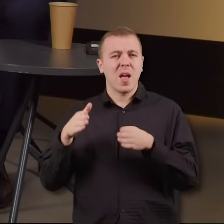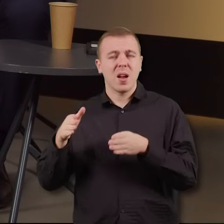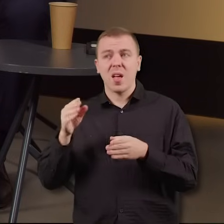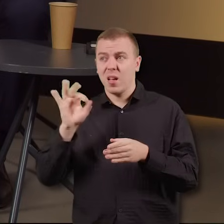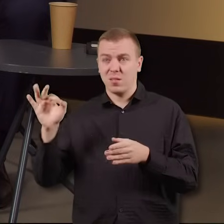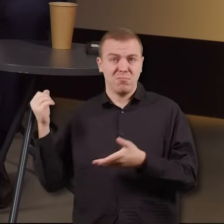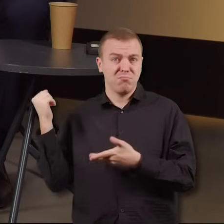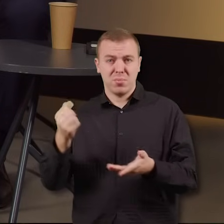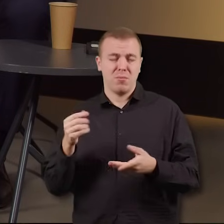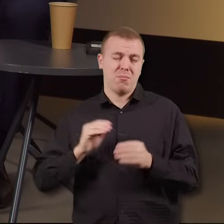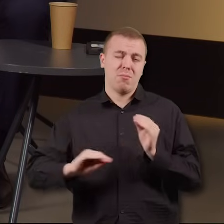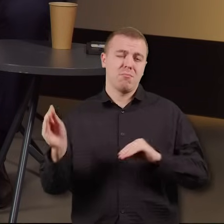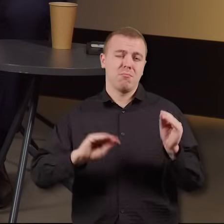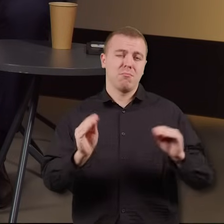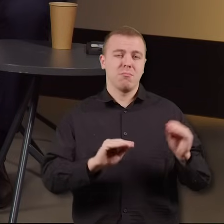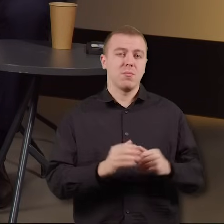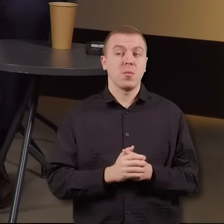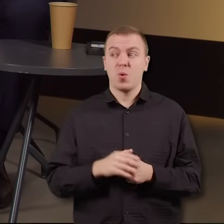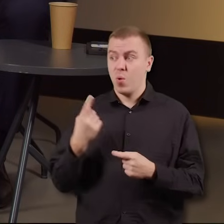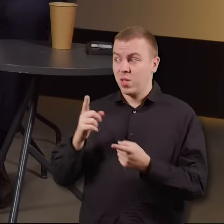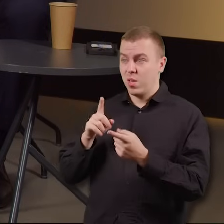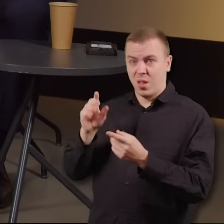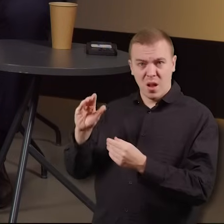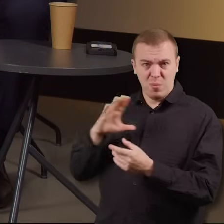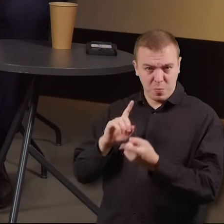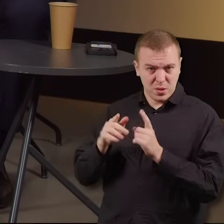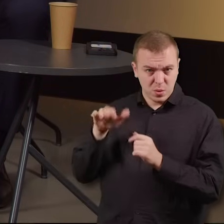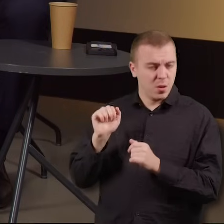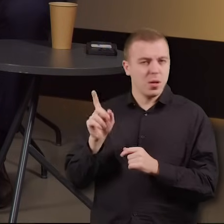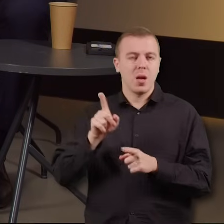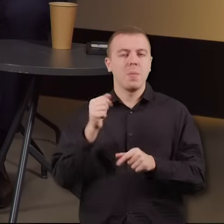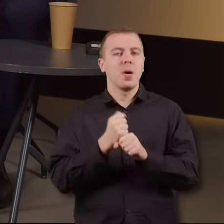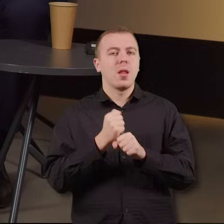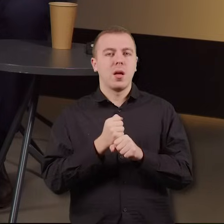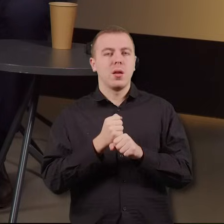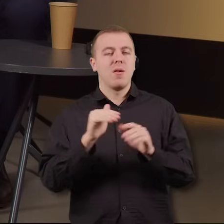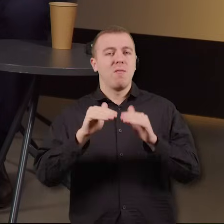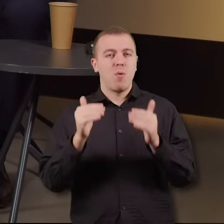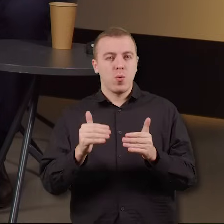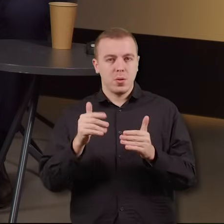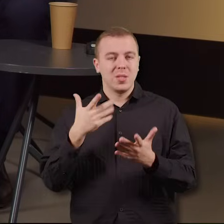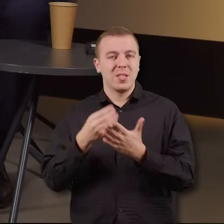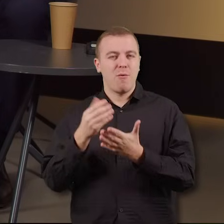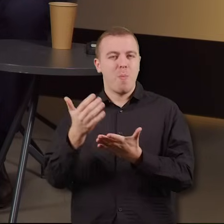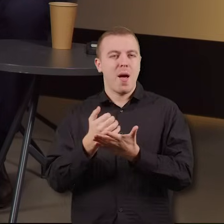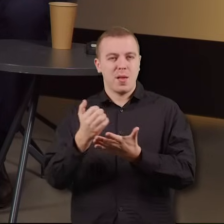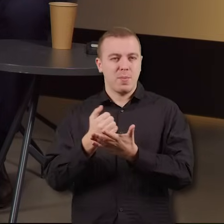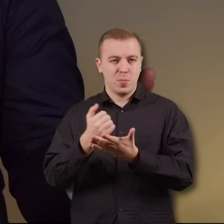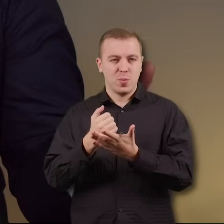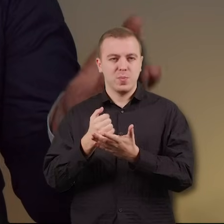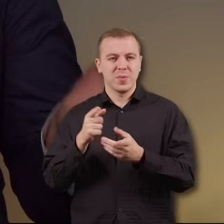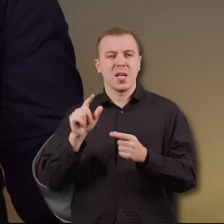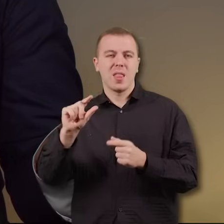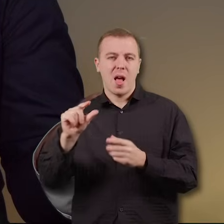iš Europos Sąjungos. Kodėl nepadarė? Kitą dalį pasiskolino? Ne, jie reiškia pasidarė taip, kad fondas galėtų turėti savo pajamas, tai dalį